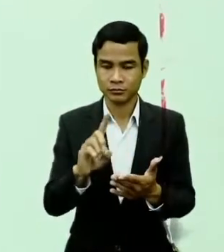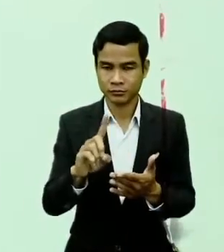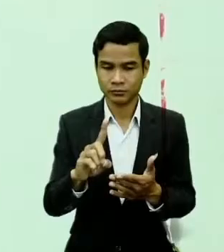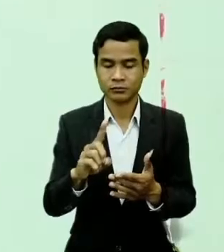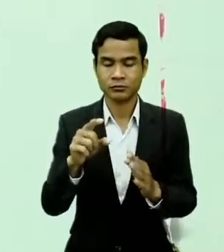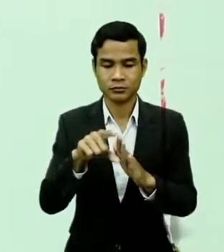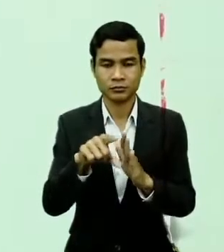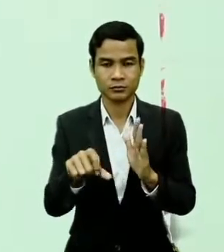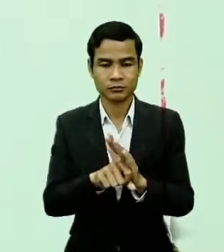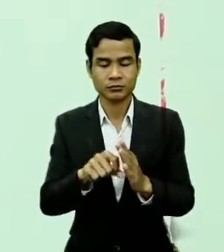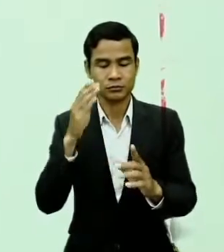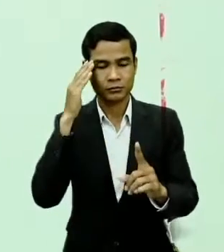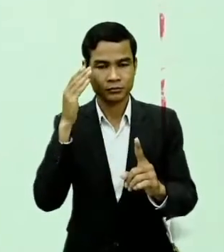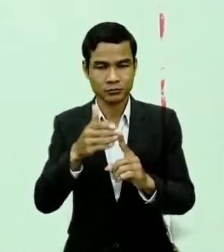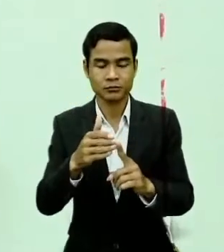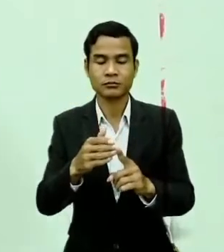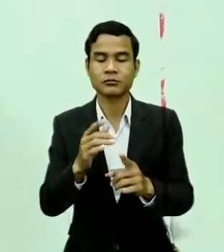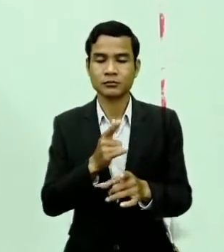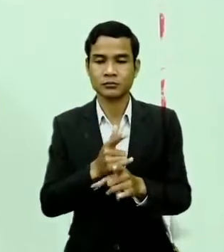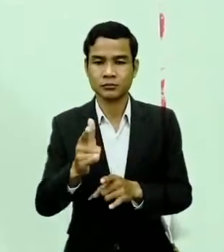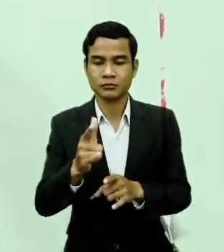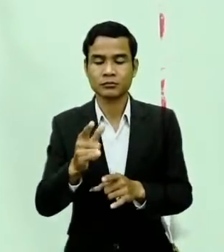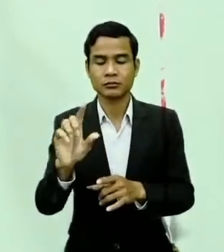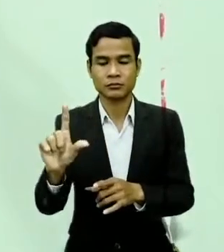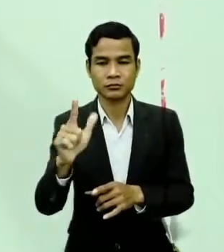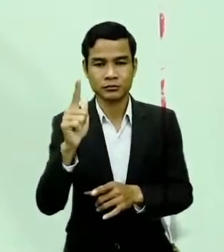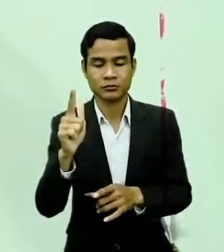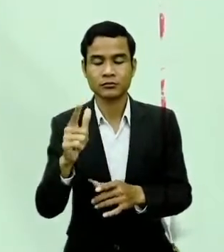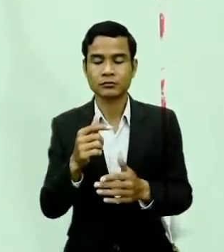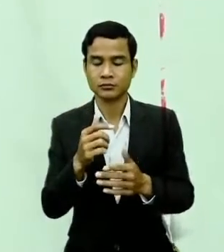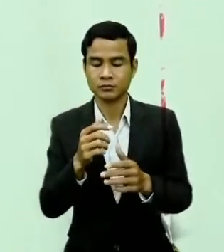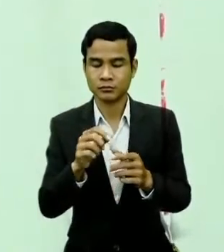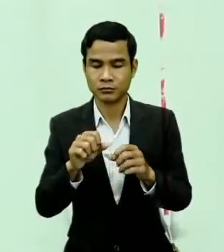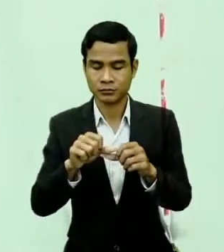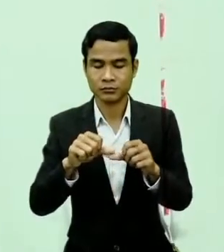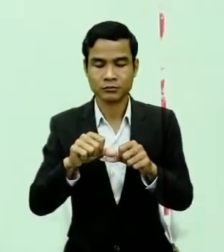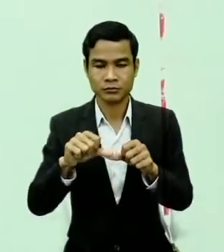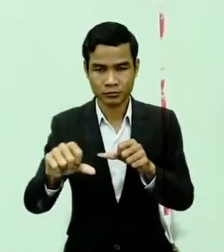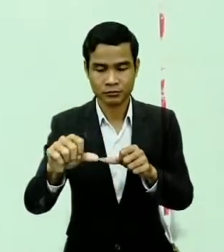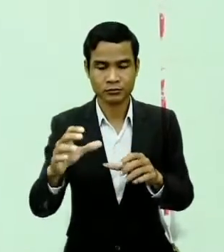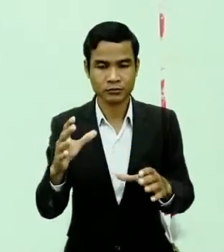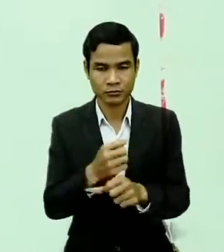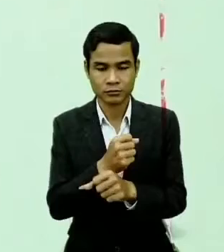ca cầm mặt cột đáy pro cốp đòi chục chỉ to chọc